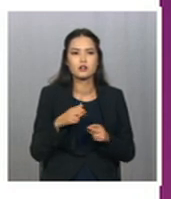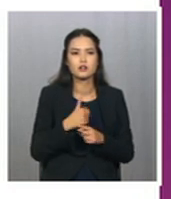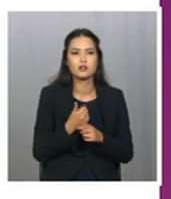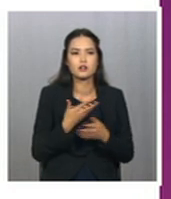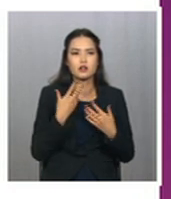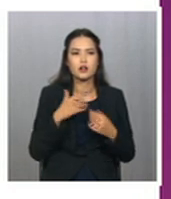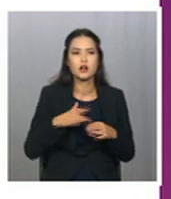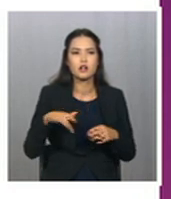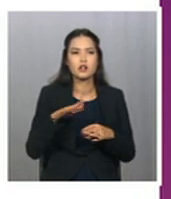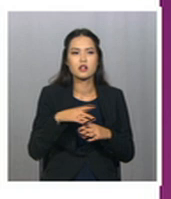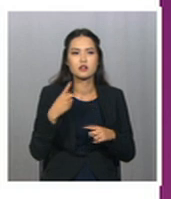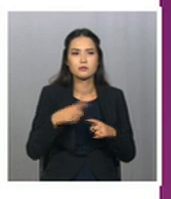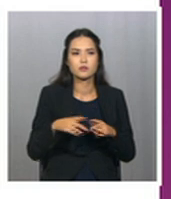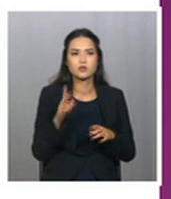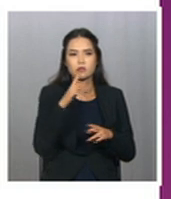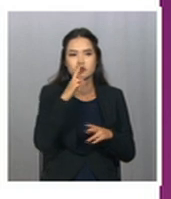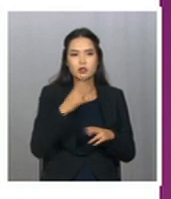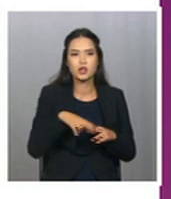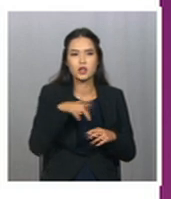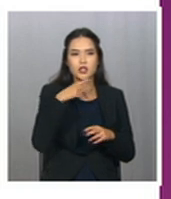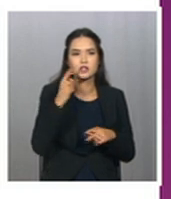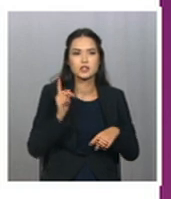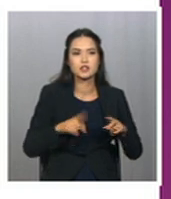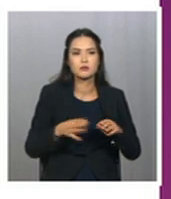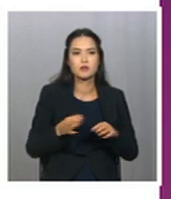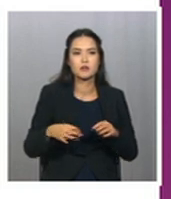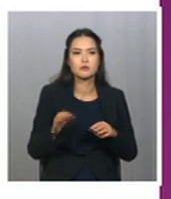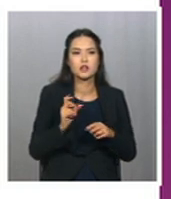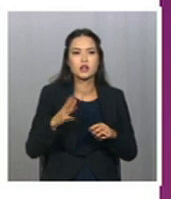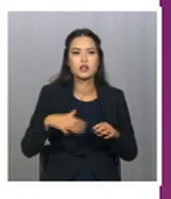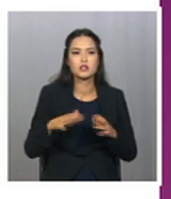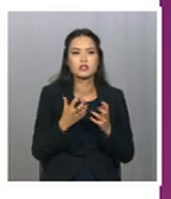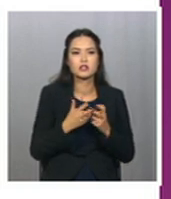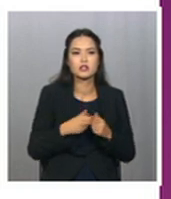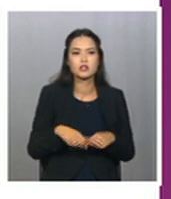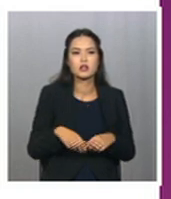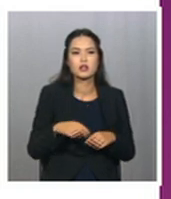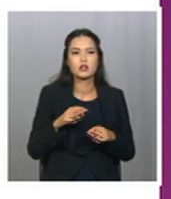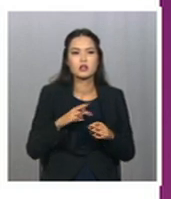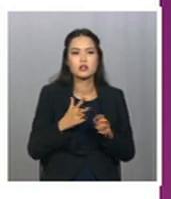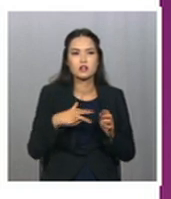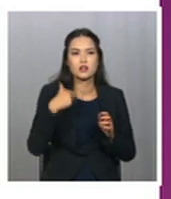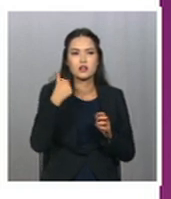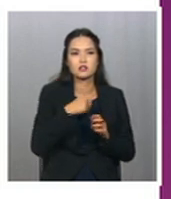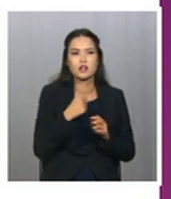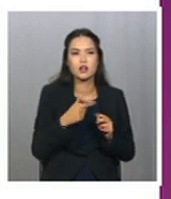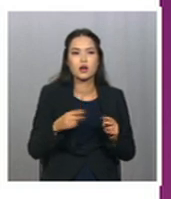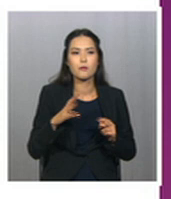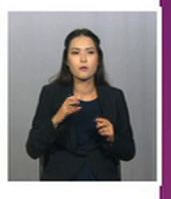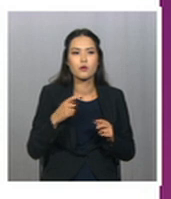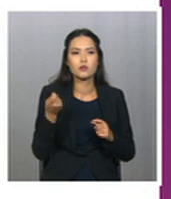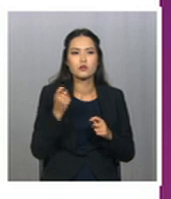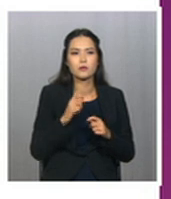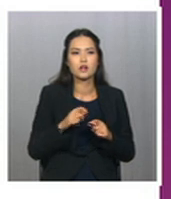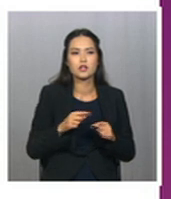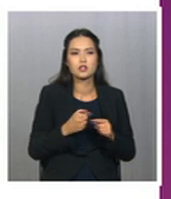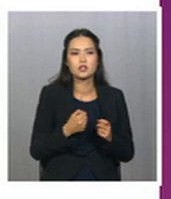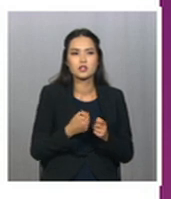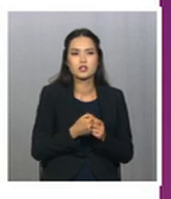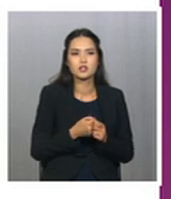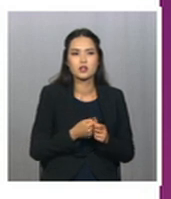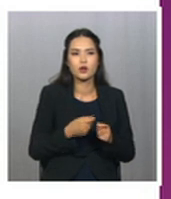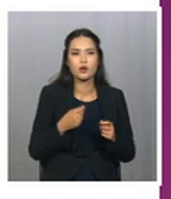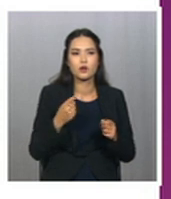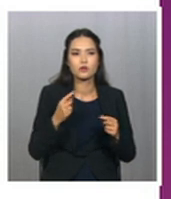жоғалды. Ресейдің кейбір аймақтарындағы халық саны тек 18-ші ғасырда ғана монғол шапқыншылығына дейінгі